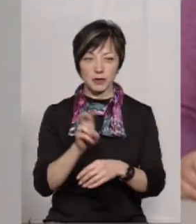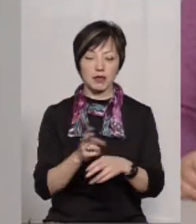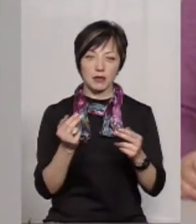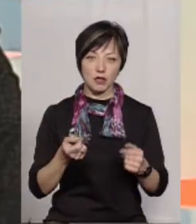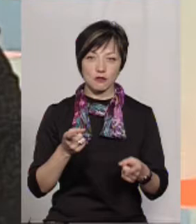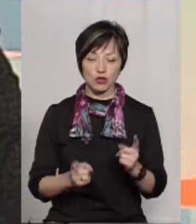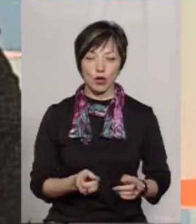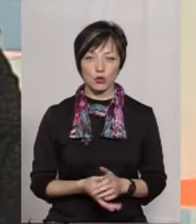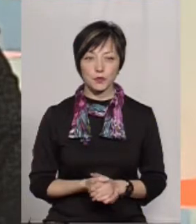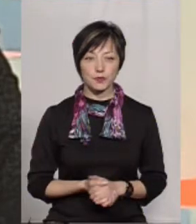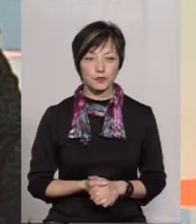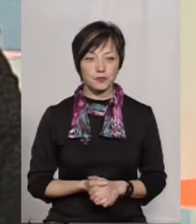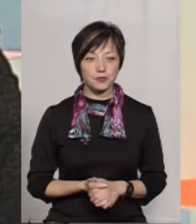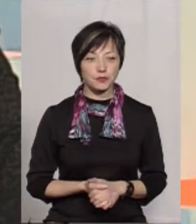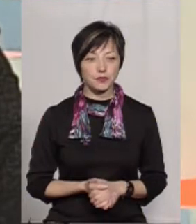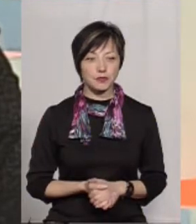приходити? Звичайно.